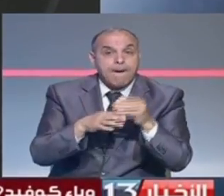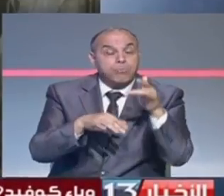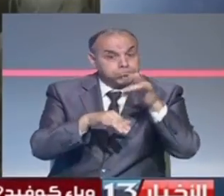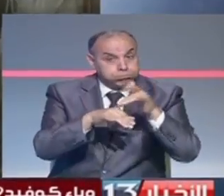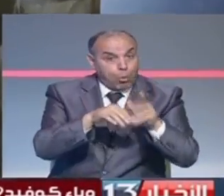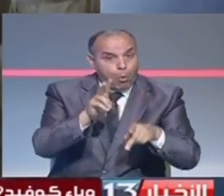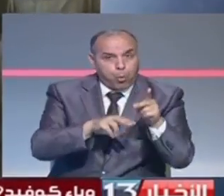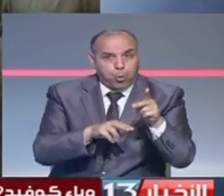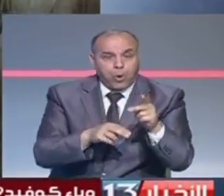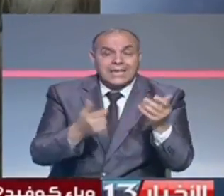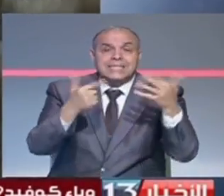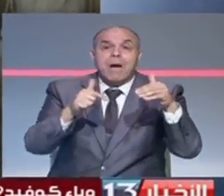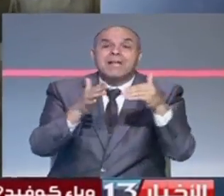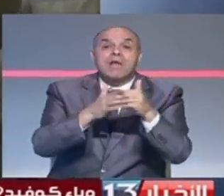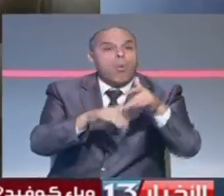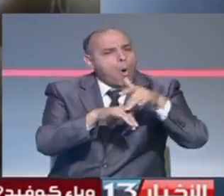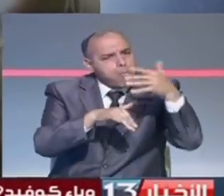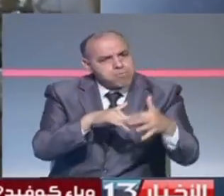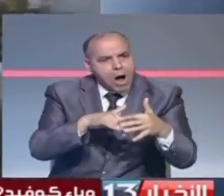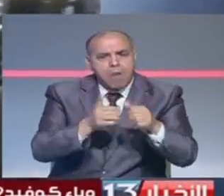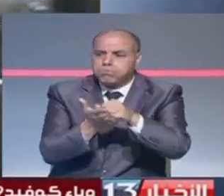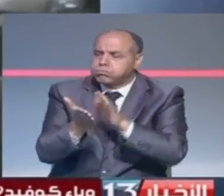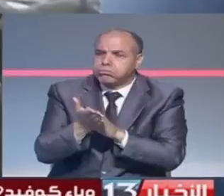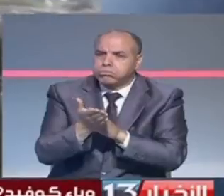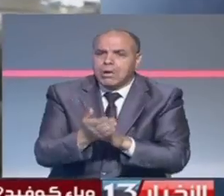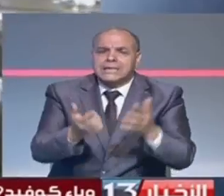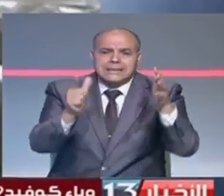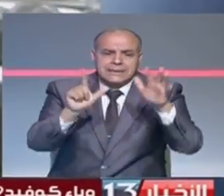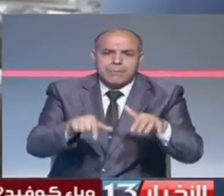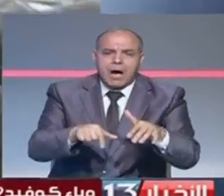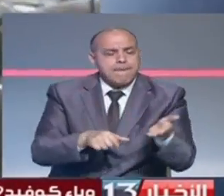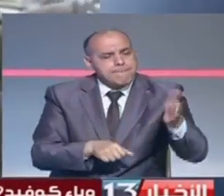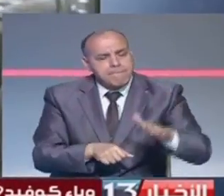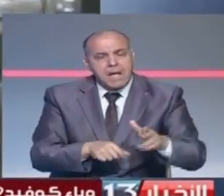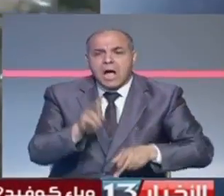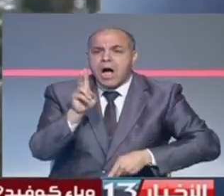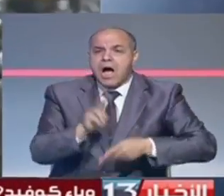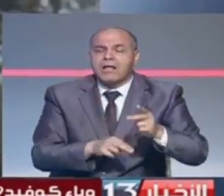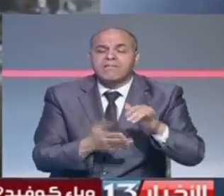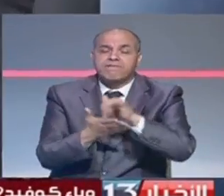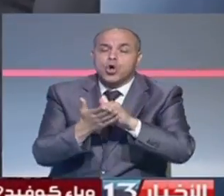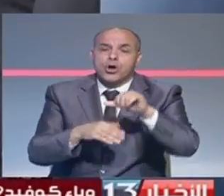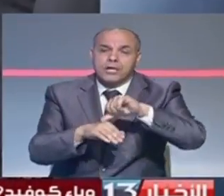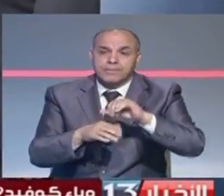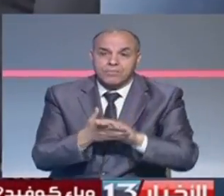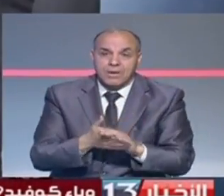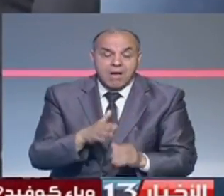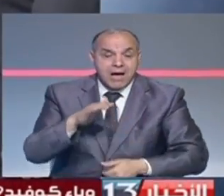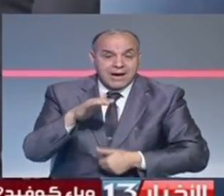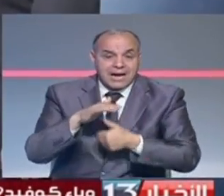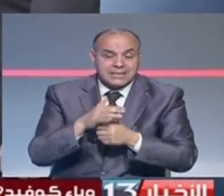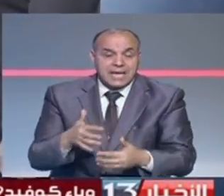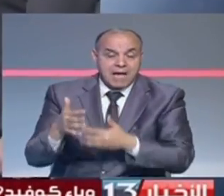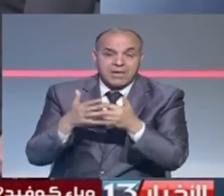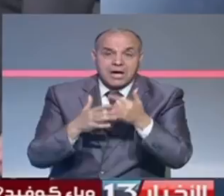الاصابات فاق اليوم السبعمائه الف مع تسجيل حوالي سبعه اف حاله وفاه اغلبها في نيويورك الرئيس دونالد